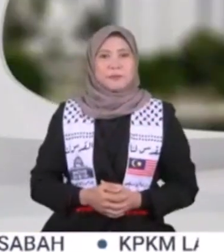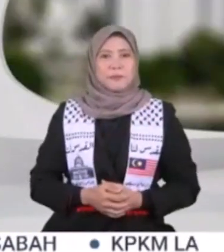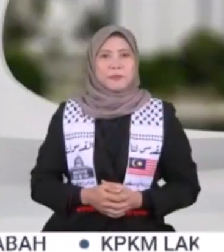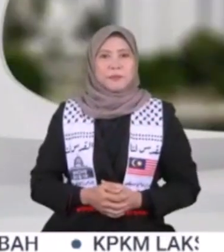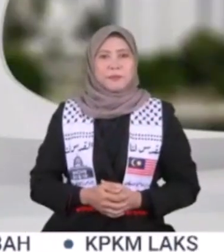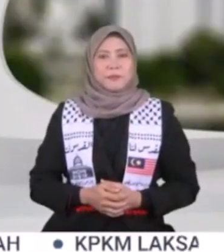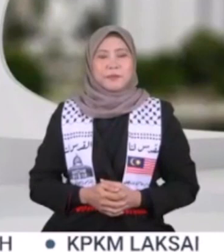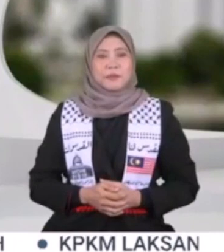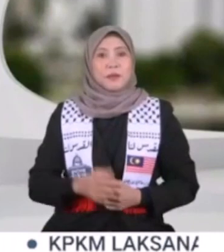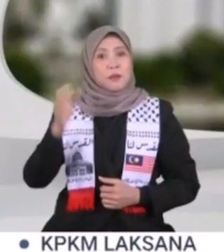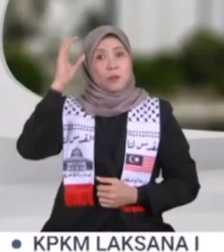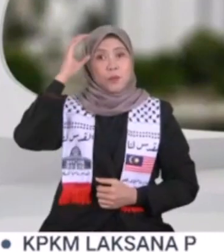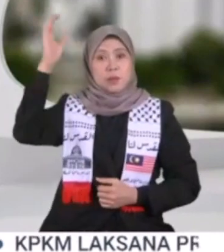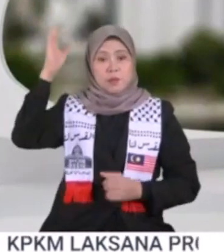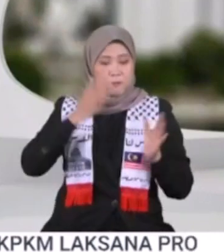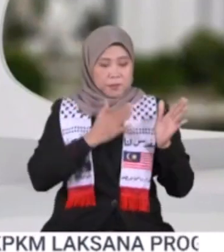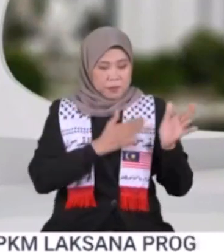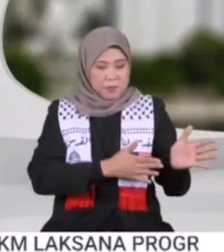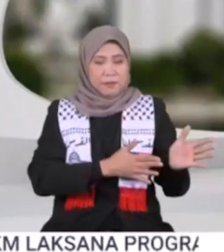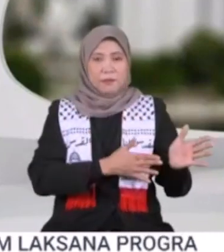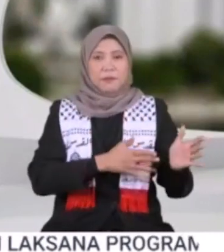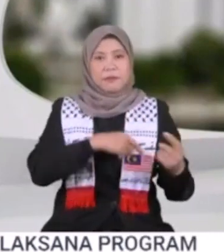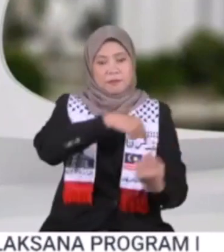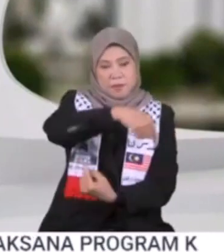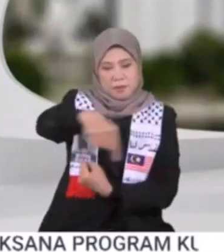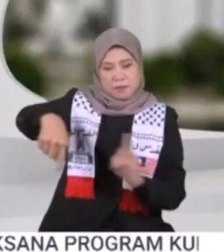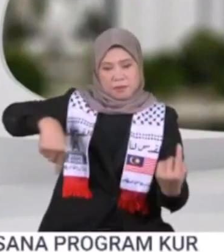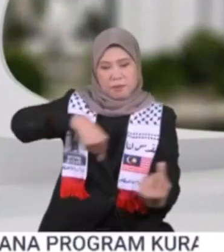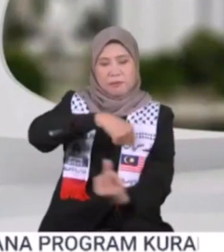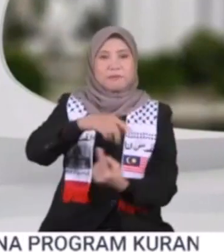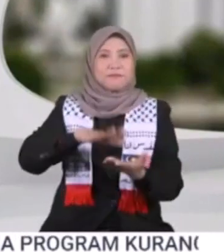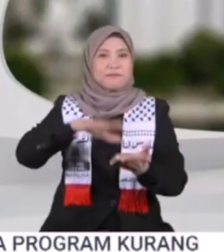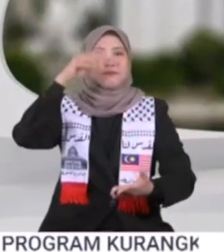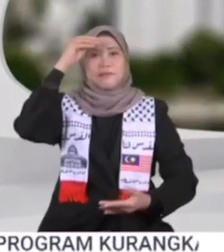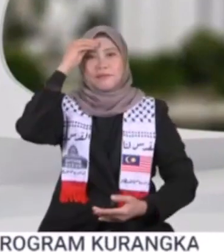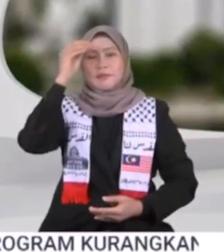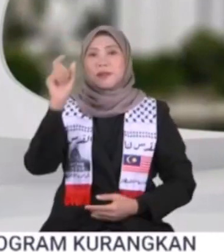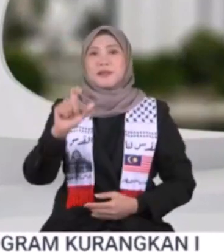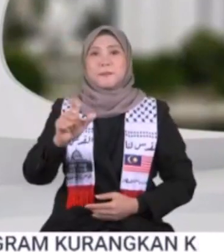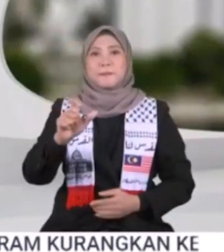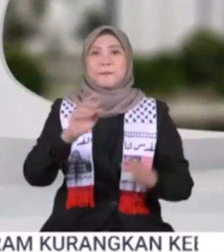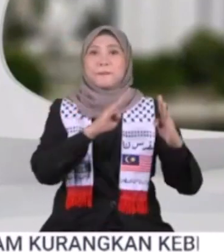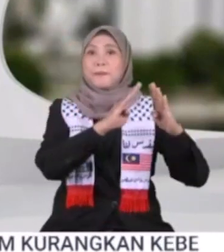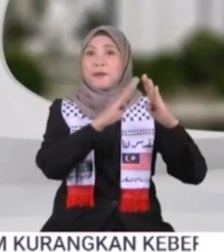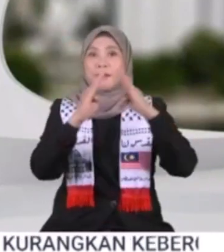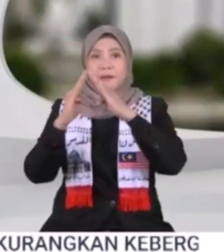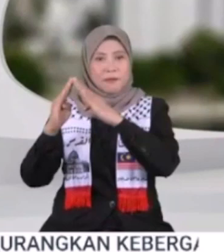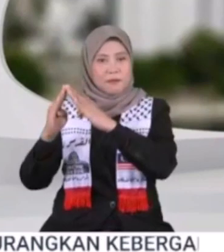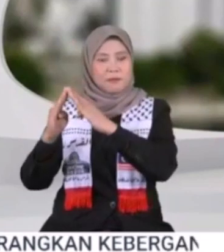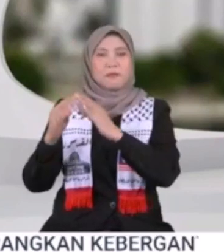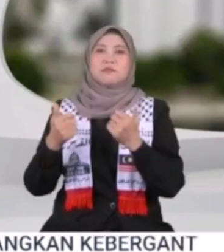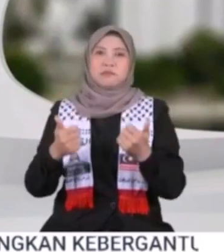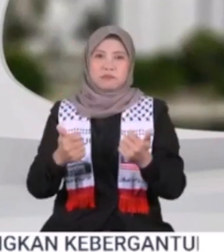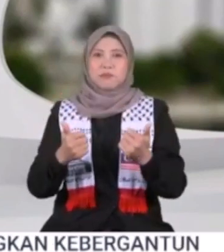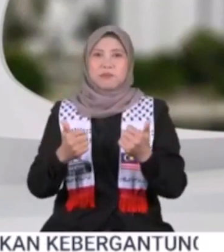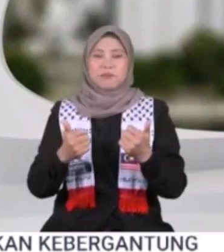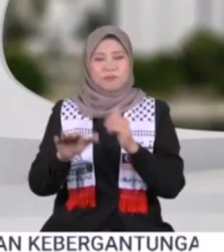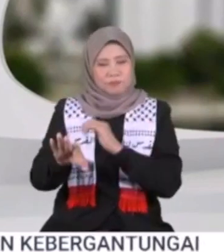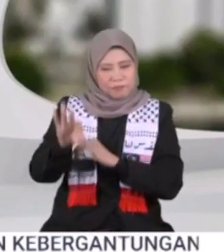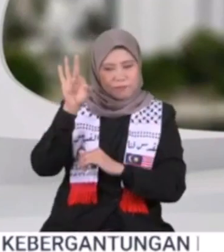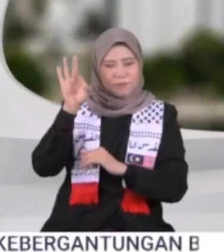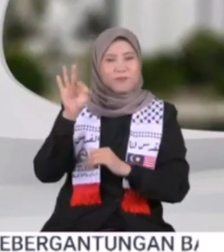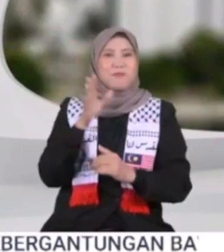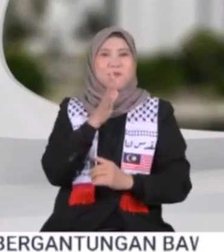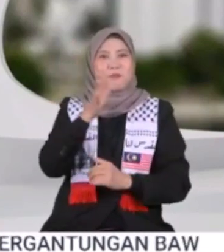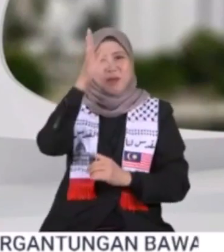Tadika berkonsepkan sunnah dengan persekitaran dan pembelajaran Islami di kawasan bandar semakin menjadi pilihan